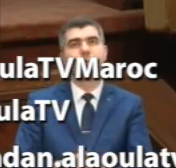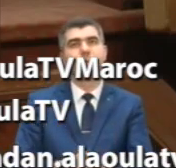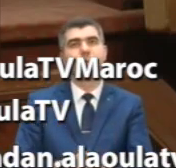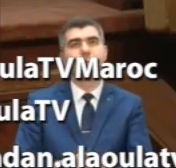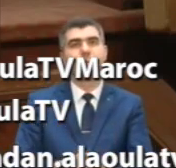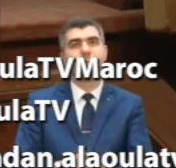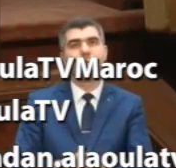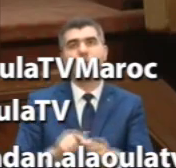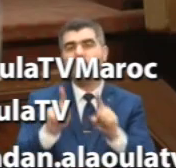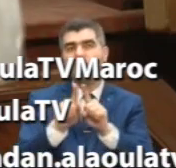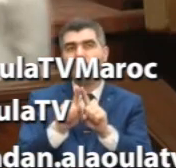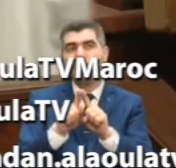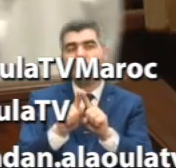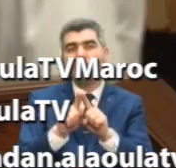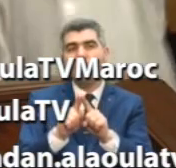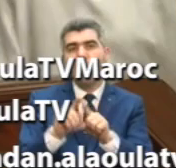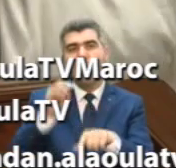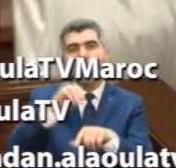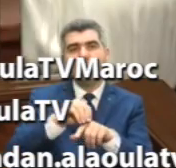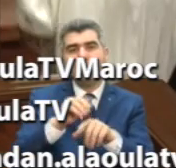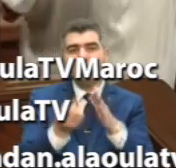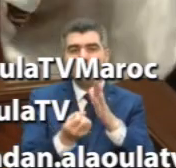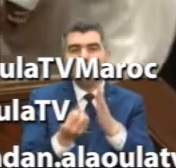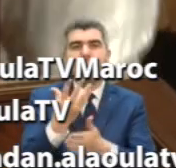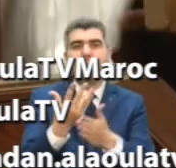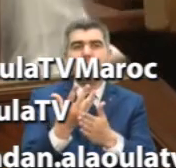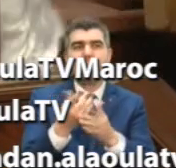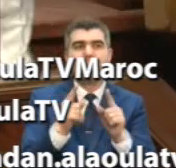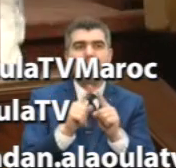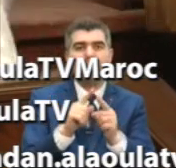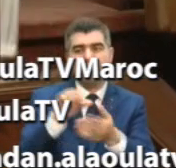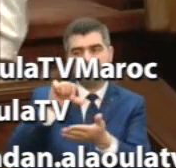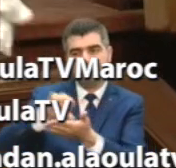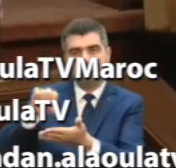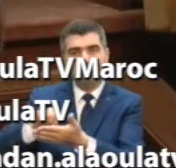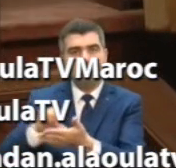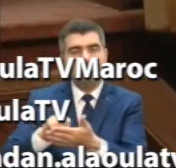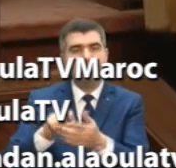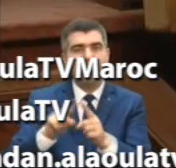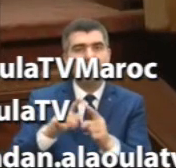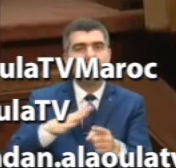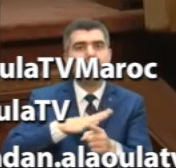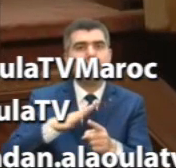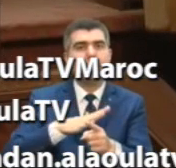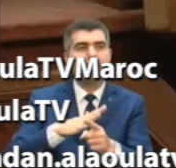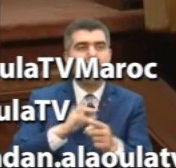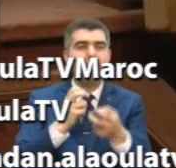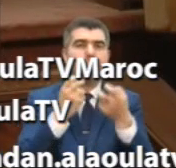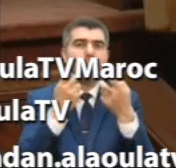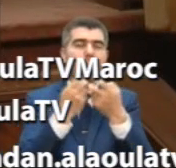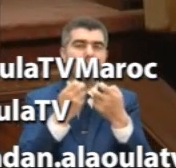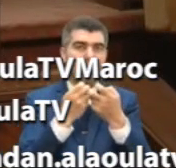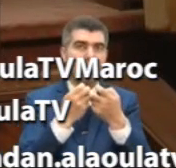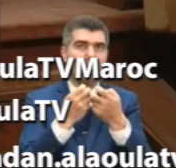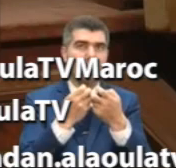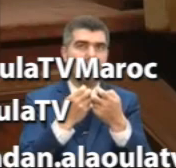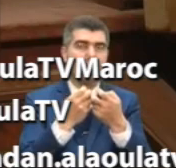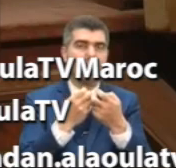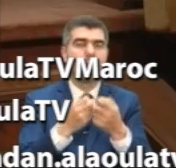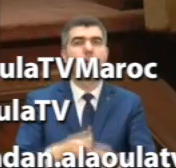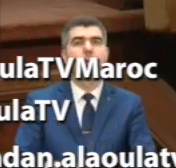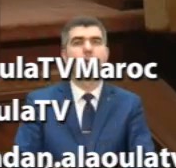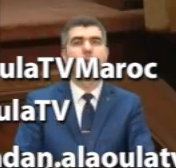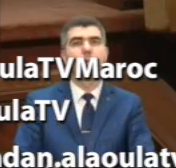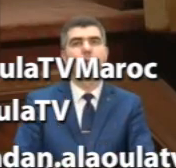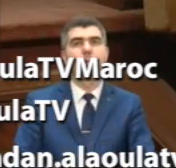يتم استنباط يعني واحد المجموعه ديال الامور يعني في واحد المجموعه ديال المدن. وساعطيك مثال على مستوى ديال الجرسيف على